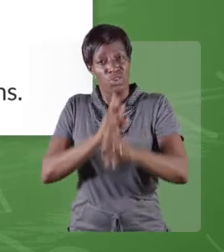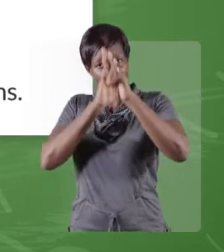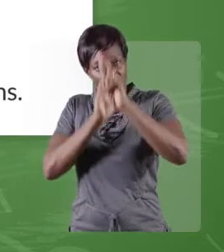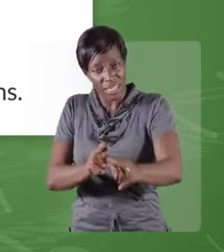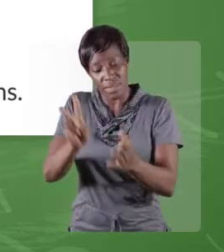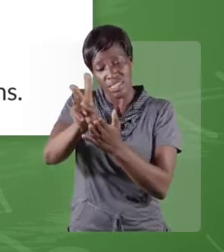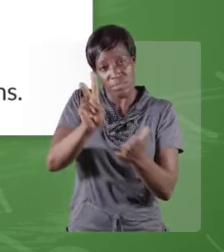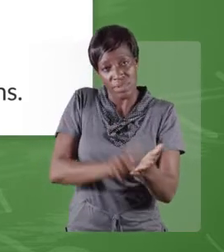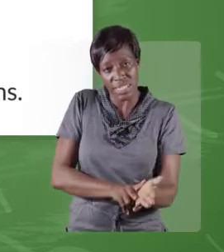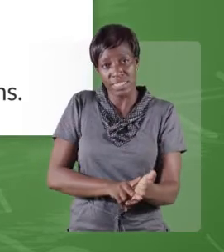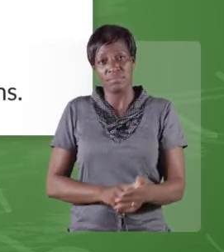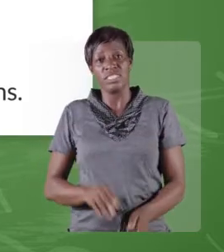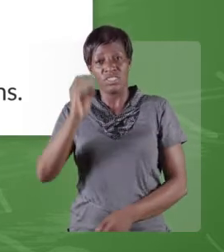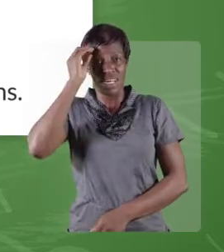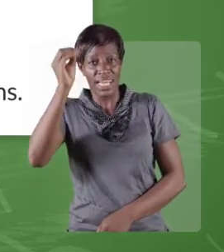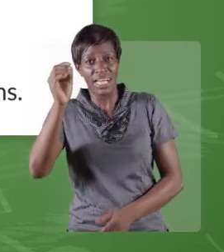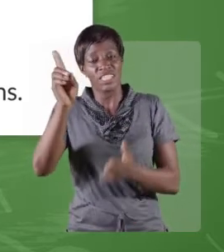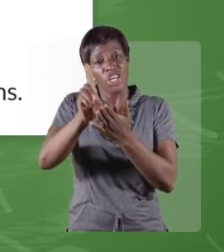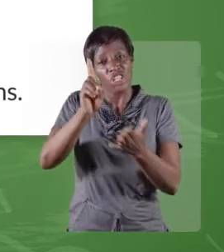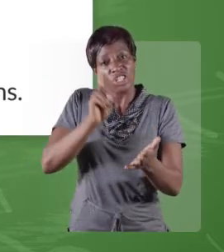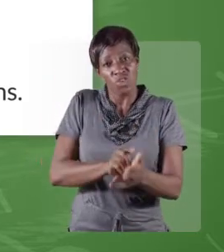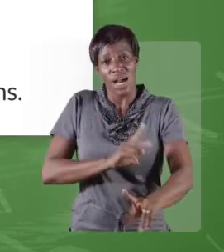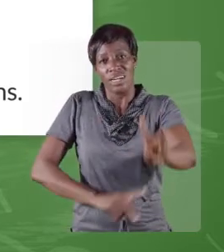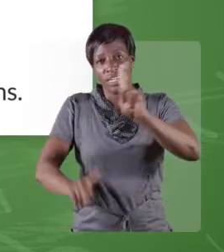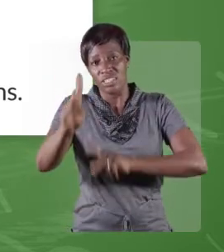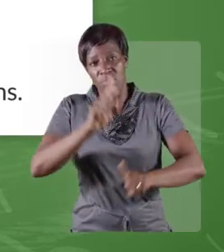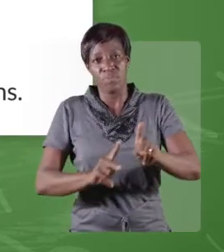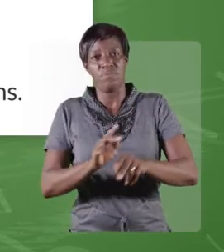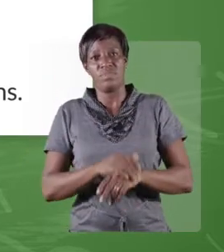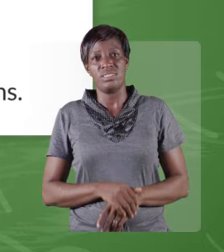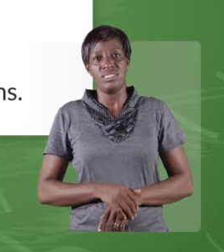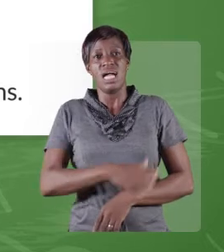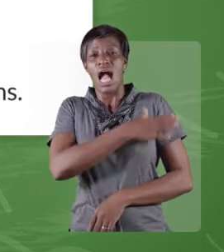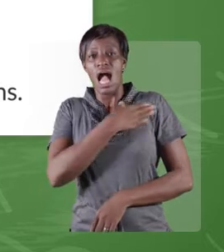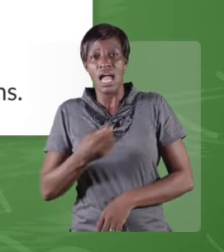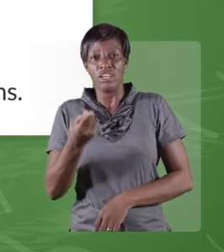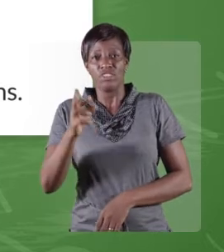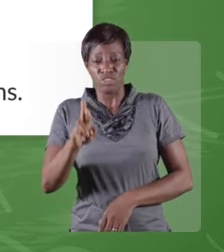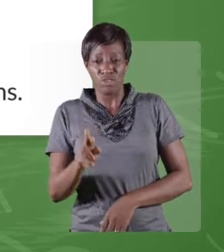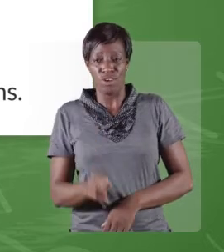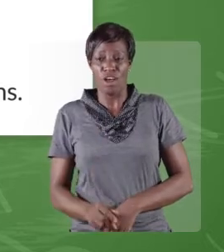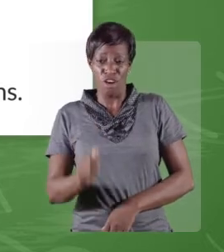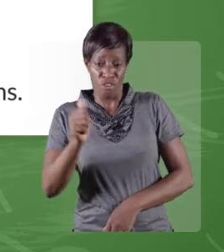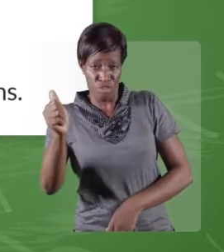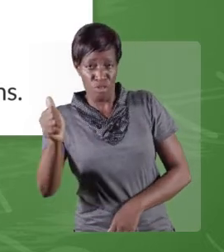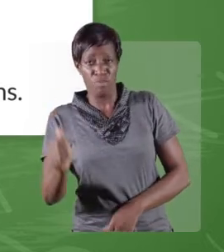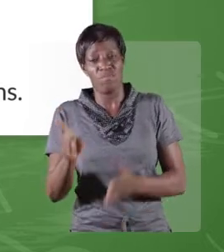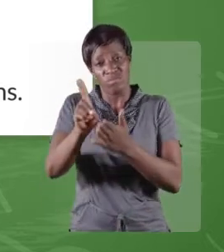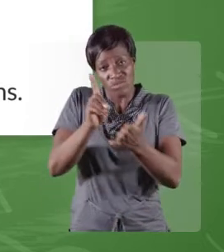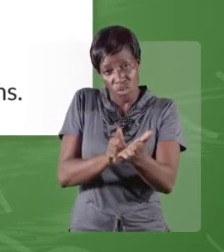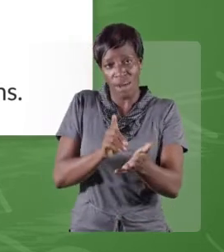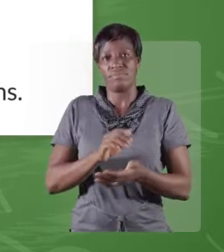de l'égalité des droits des peuples et de leur droit à disposer